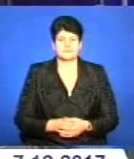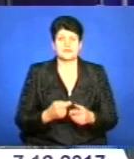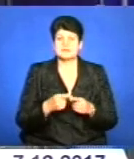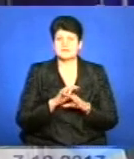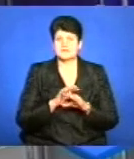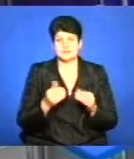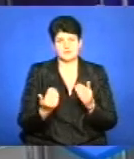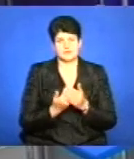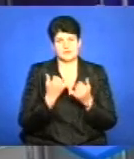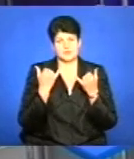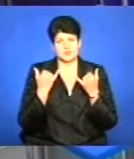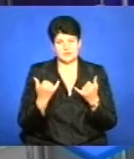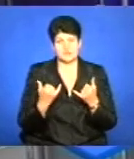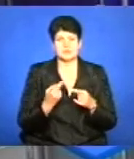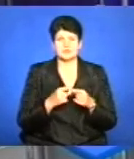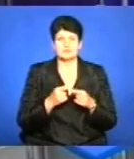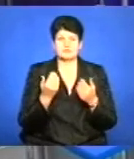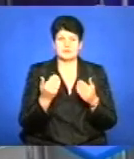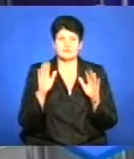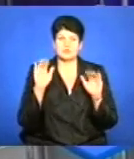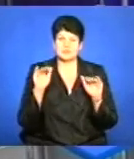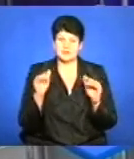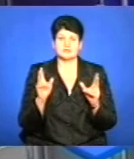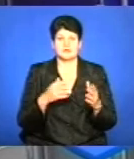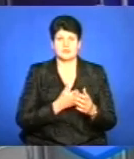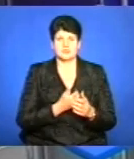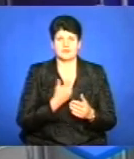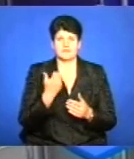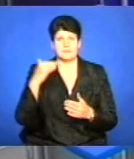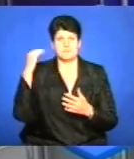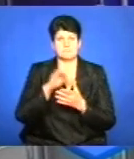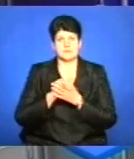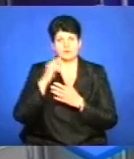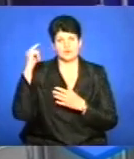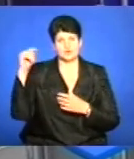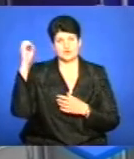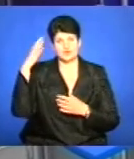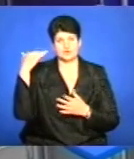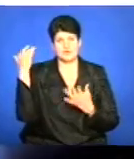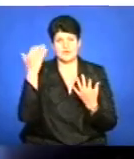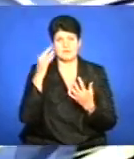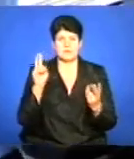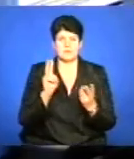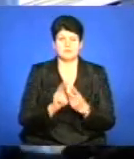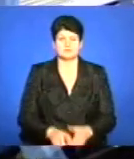Це всі новини на сьогодні. На цьому я з вами прощаюся і бажаю вам мирного і сонячного неба. Побачимось!